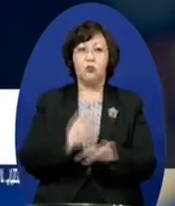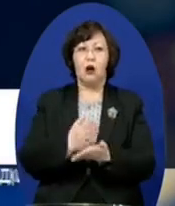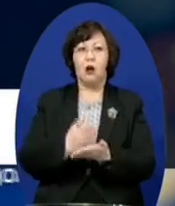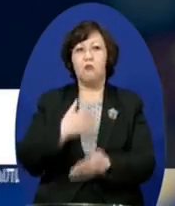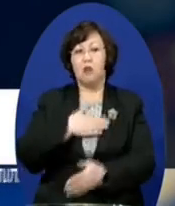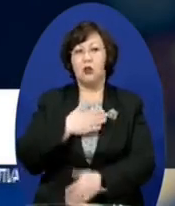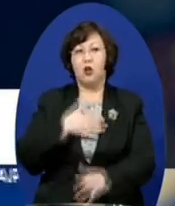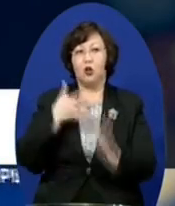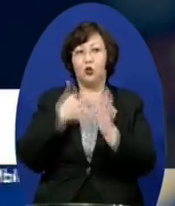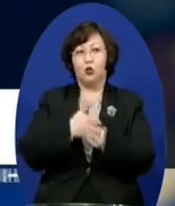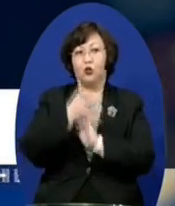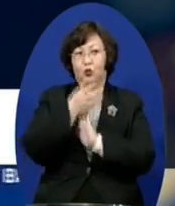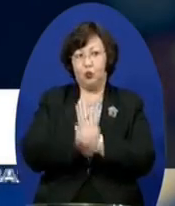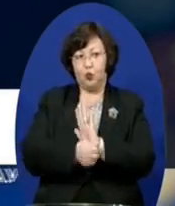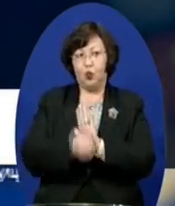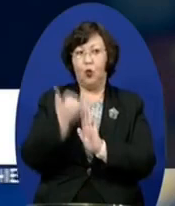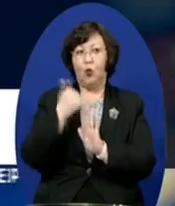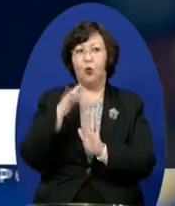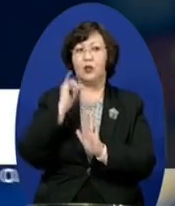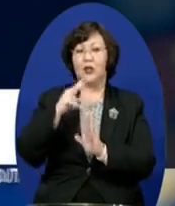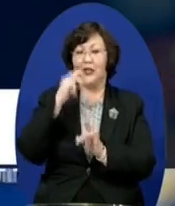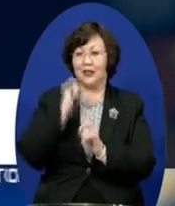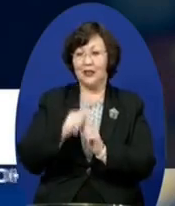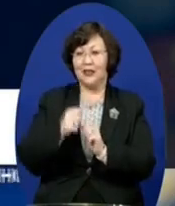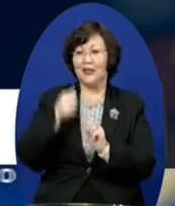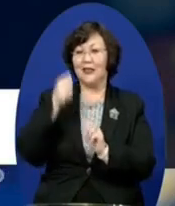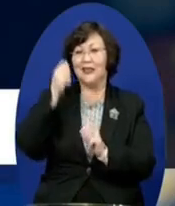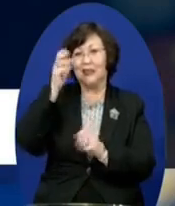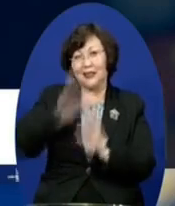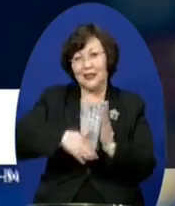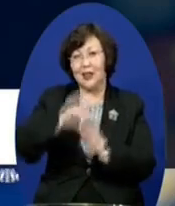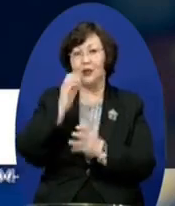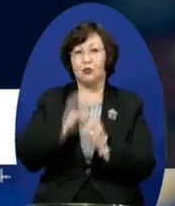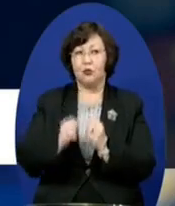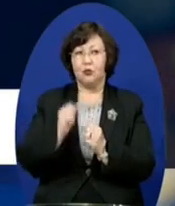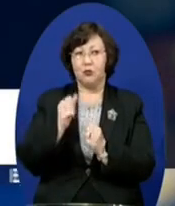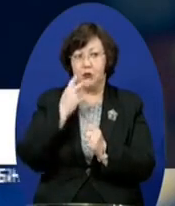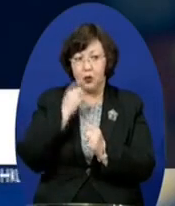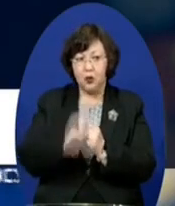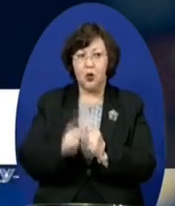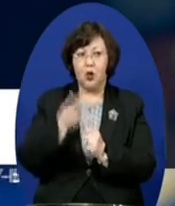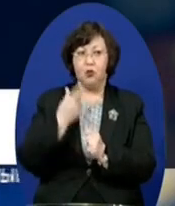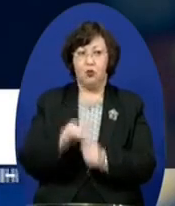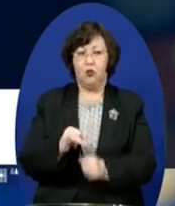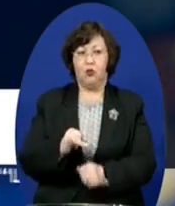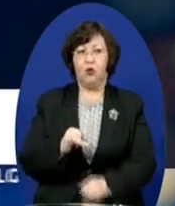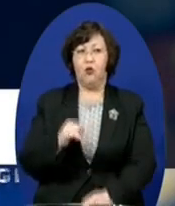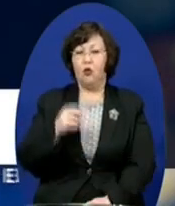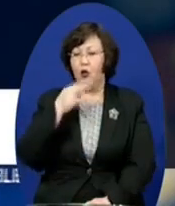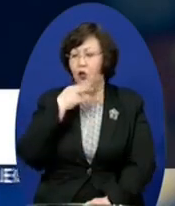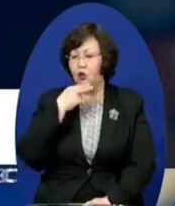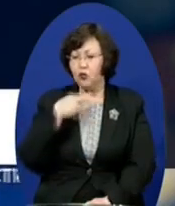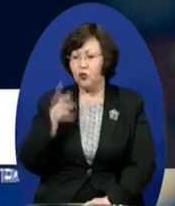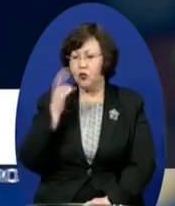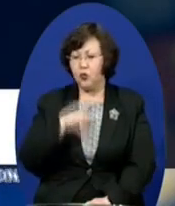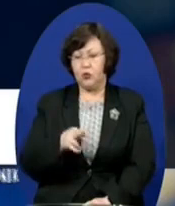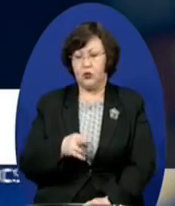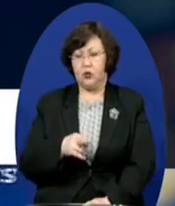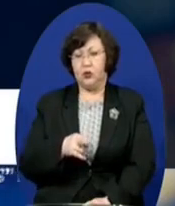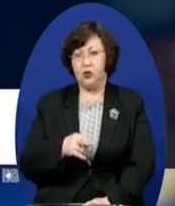манай одоо төсөв бүр бол урсгал засварын мэрэгчлийн төлөв тавьж үтэр нь хөрдөгөө. 2009 оноос хойш хатад төлөвийн эдлэгээ